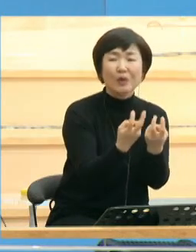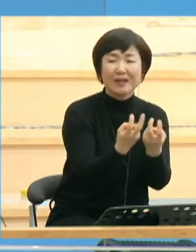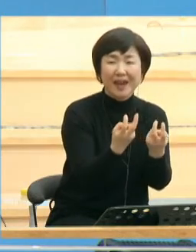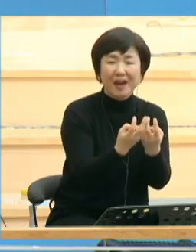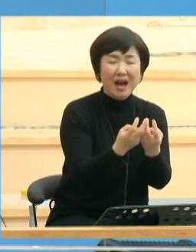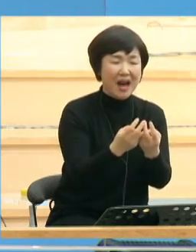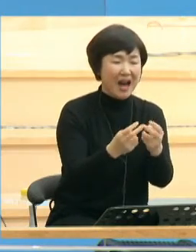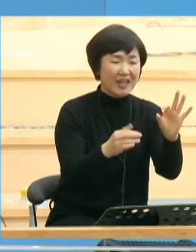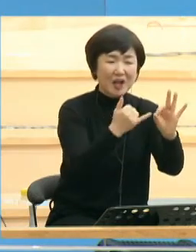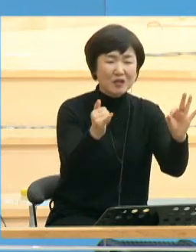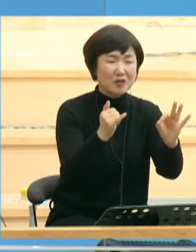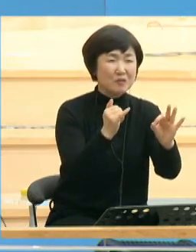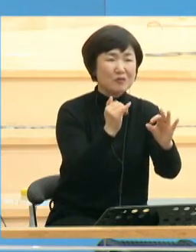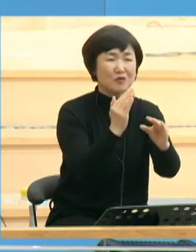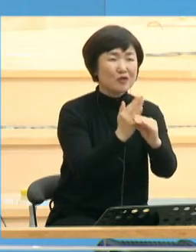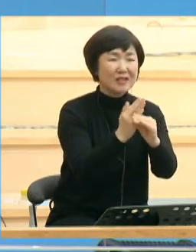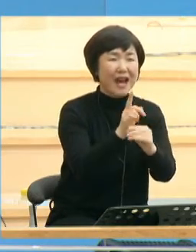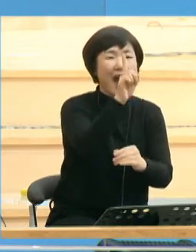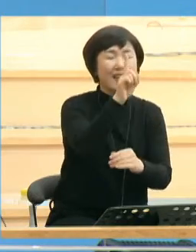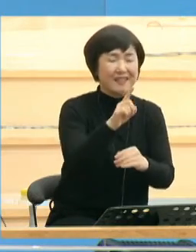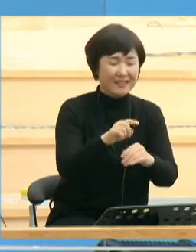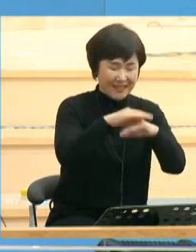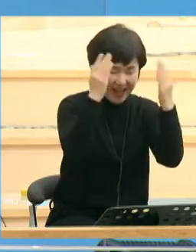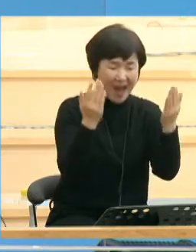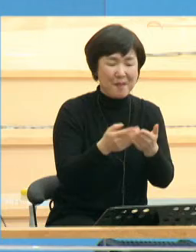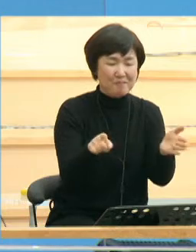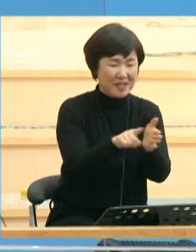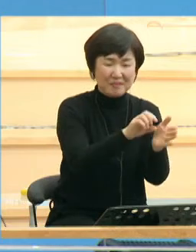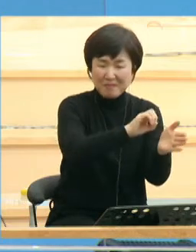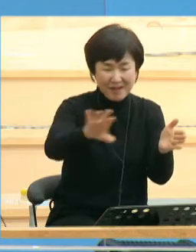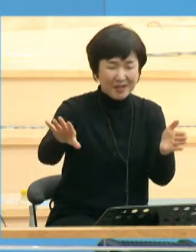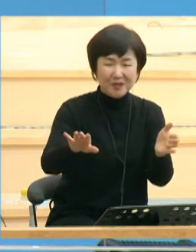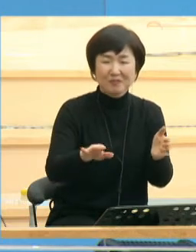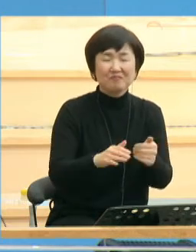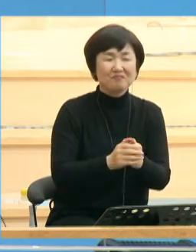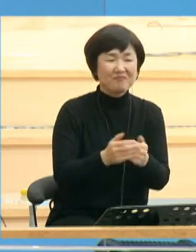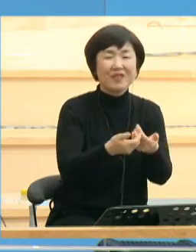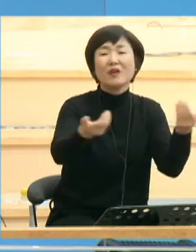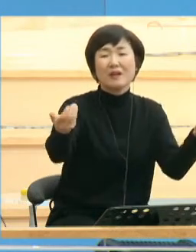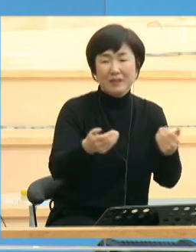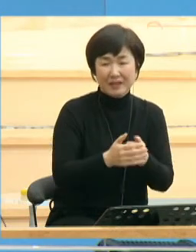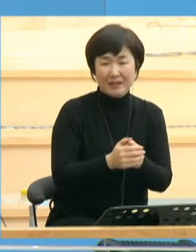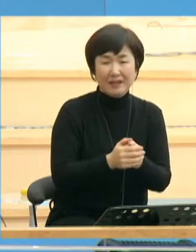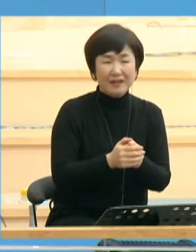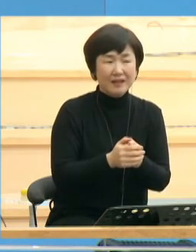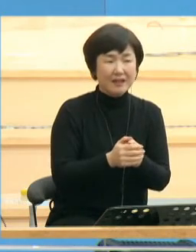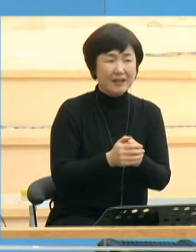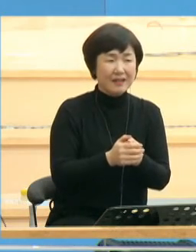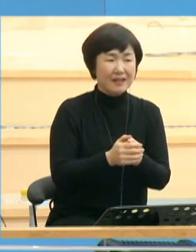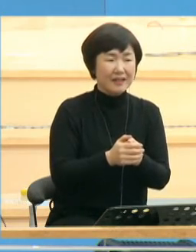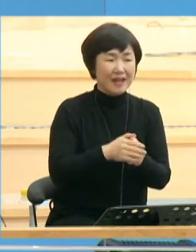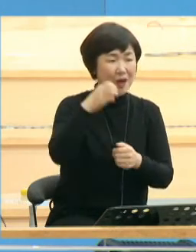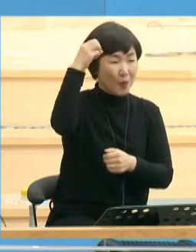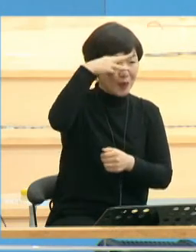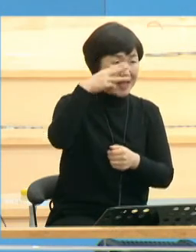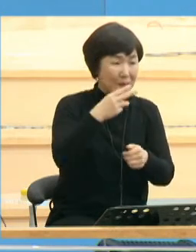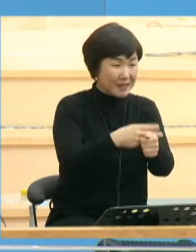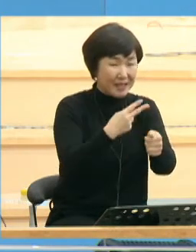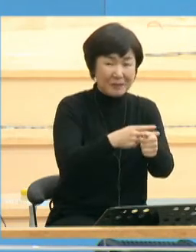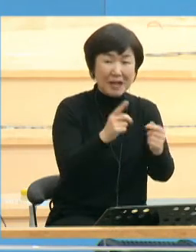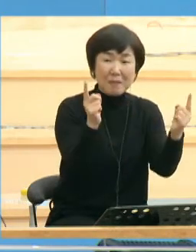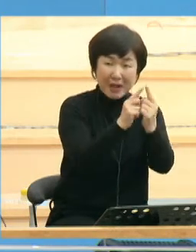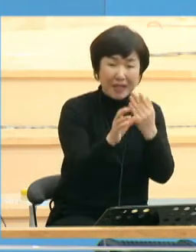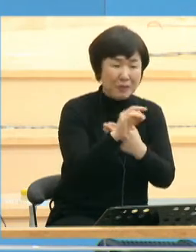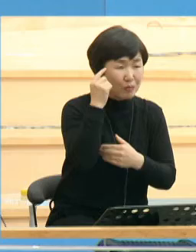저버리고 빠이빠이 세상으로 가 줘 아아앙 그럴 것 같죠 고 3 우리 선생님 단테 물어보십시오 만나면